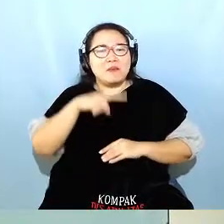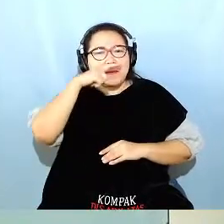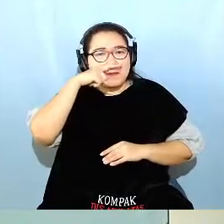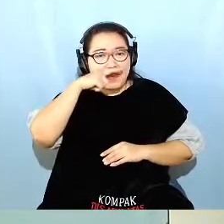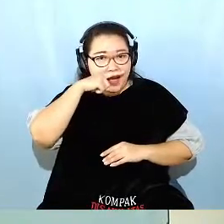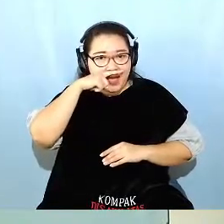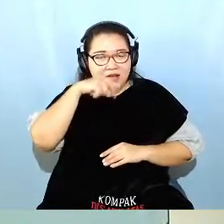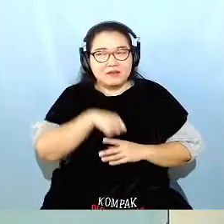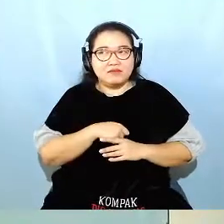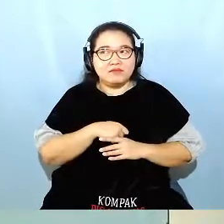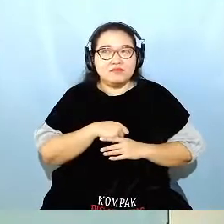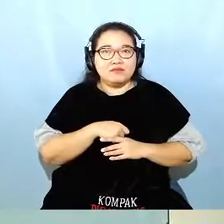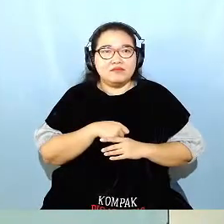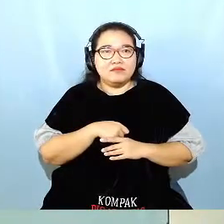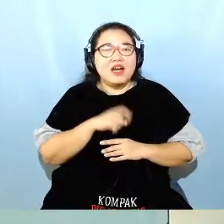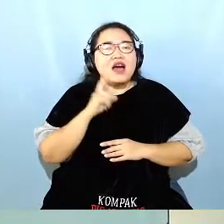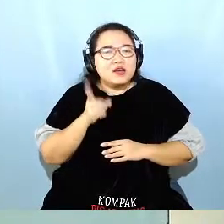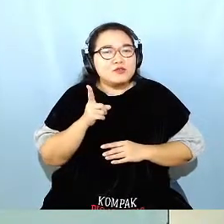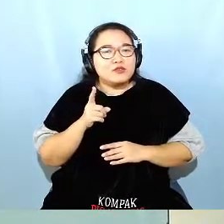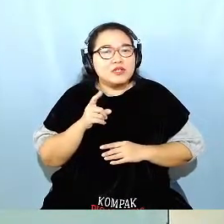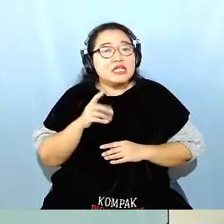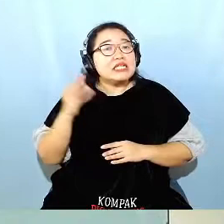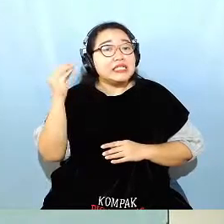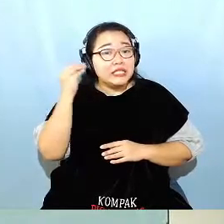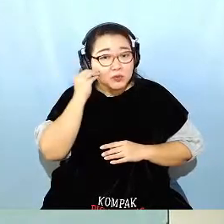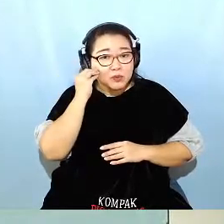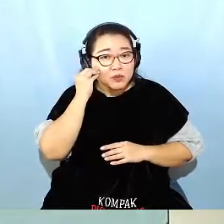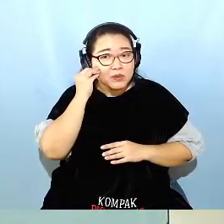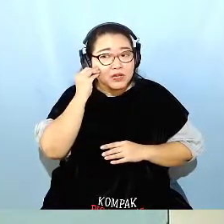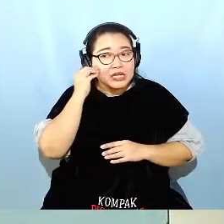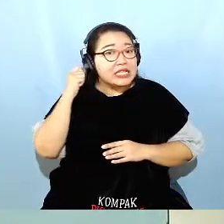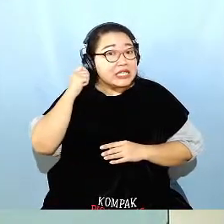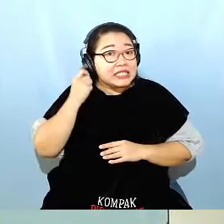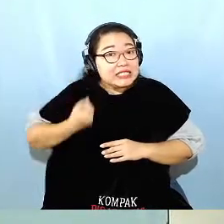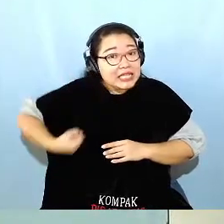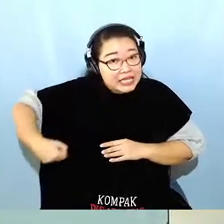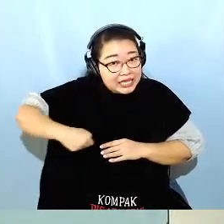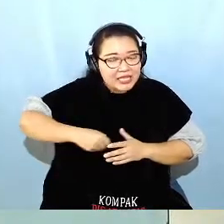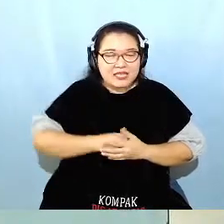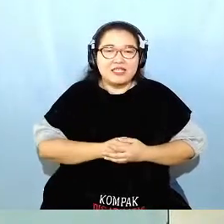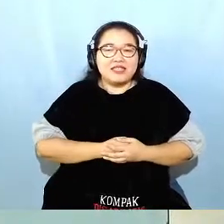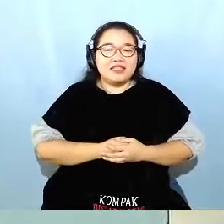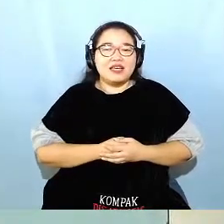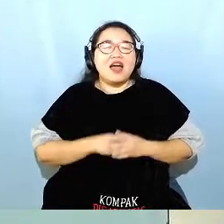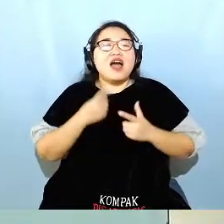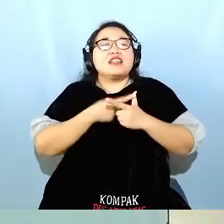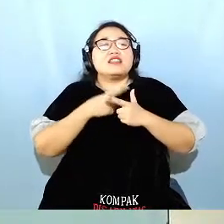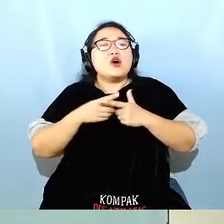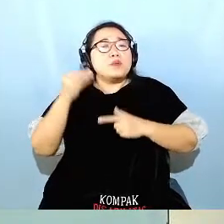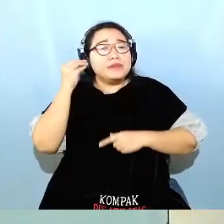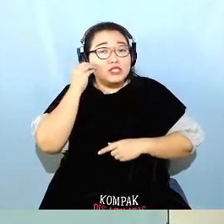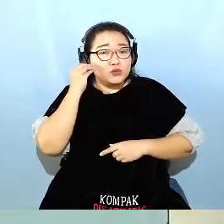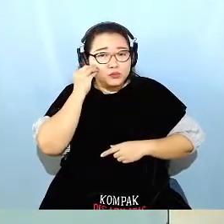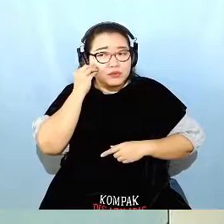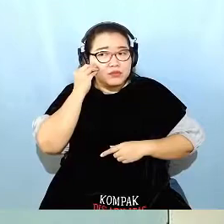keningnya sebagai cintamu pada dia. Ever and ever. Tak